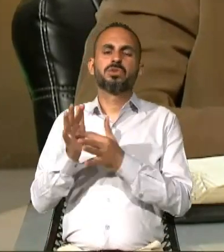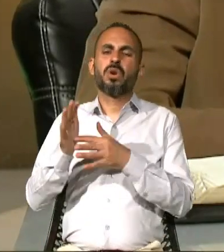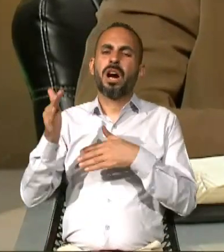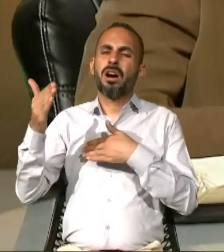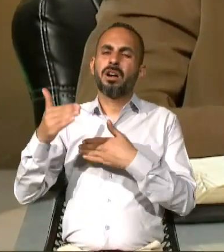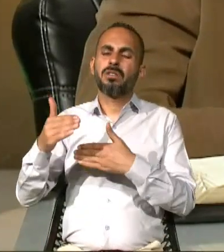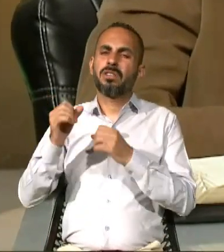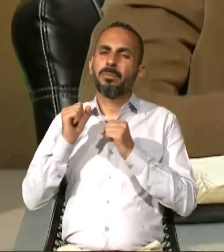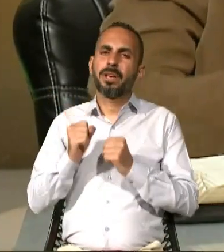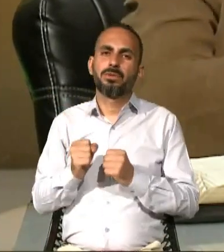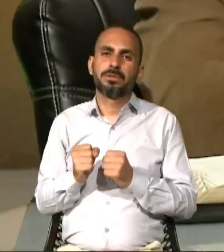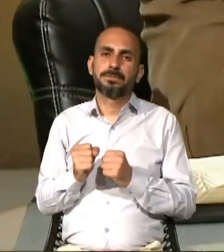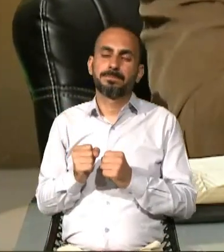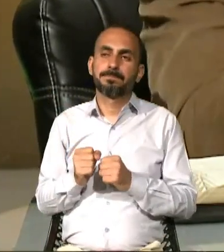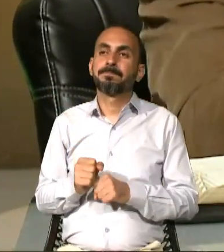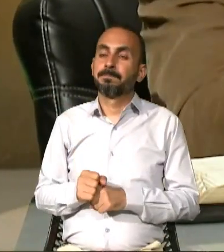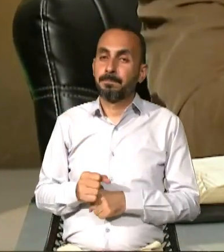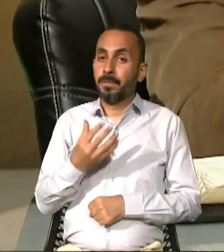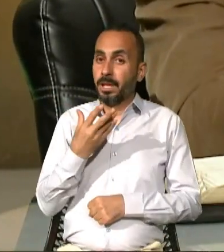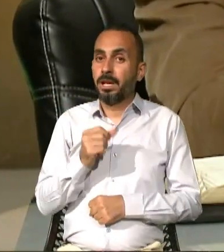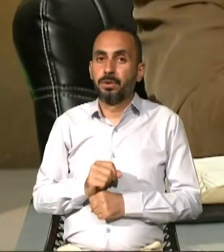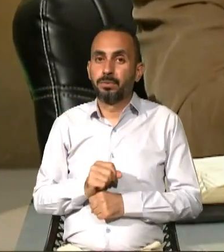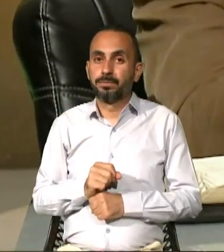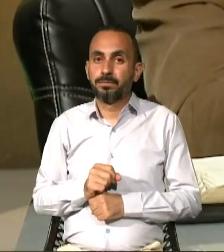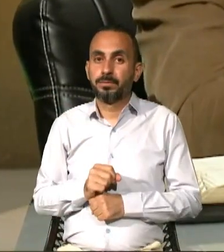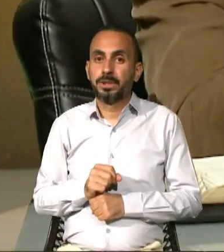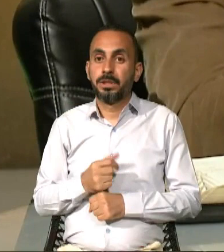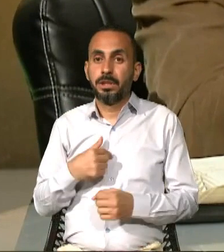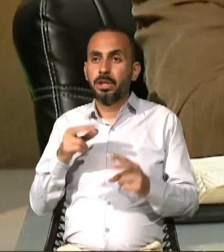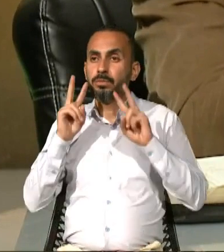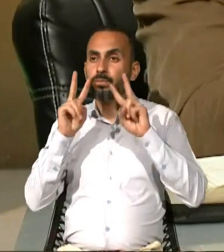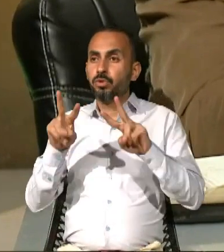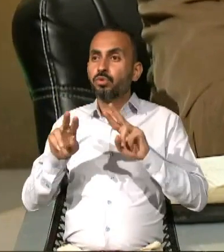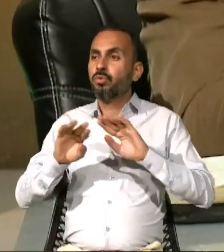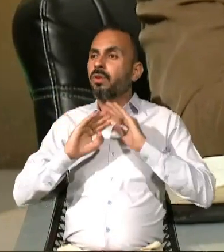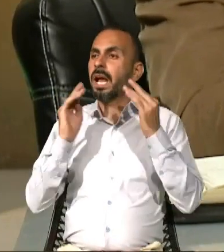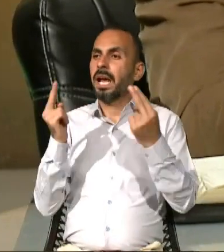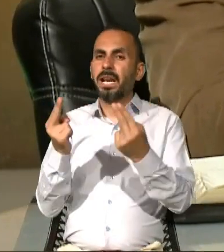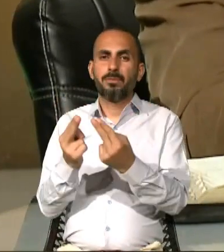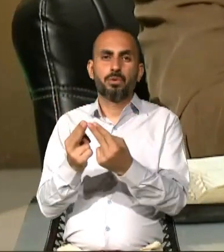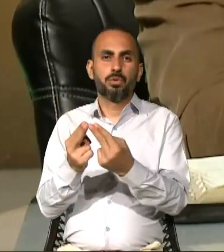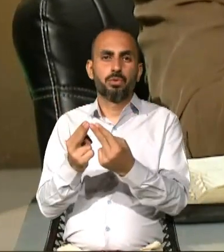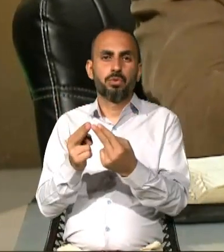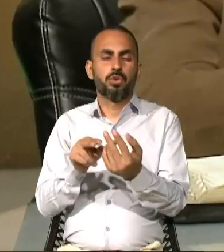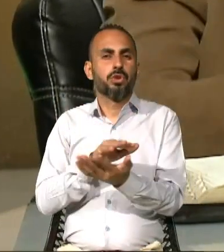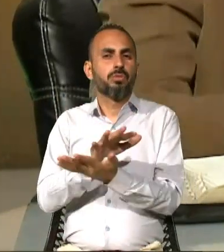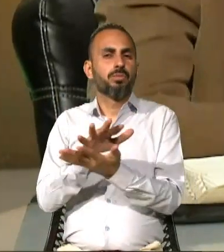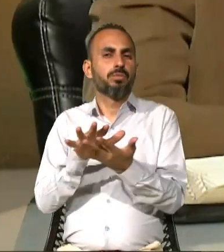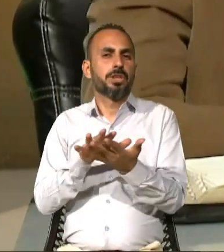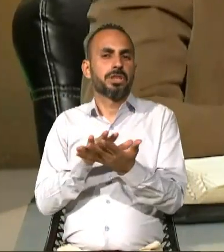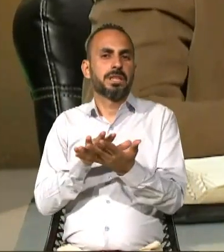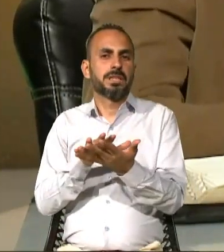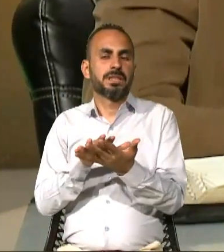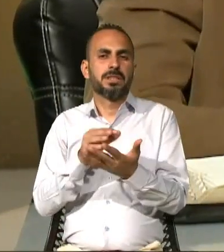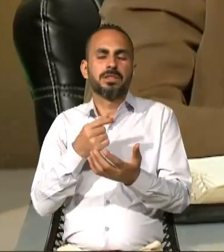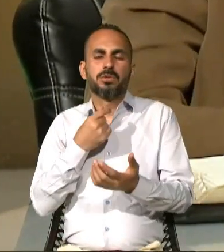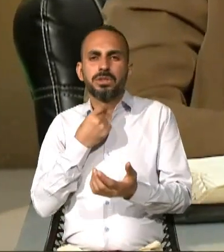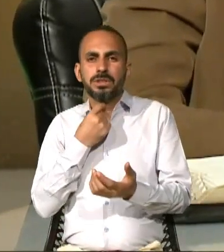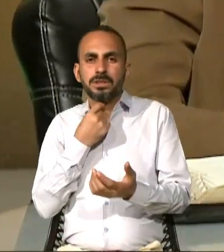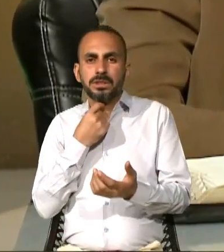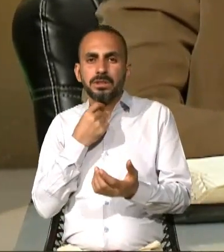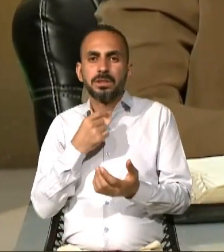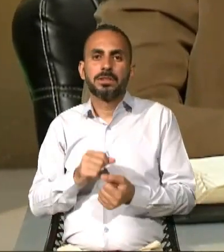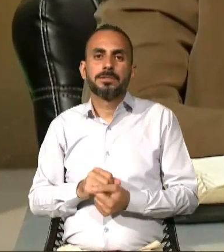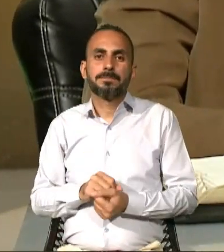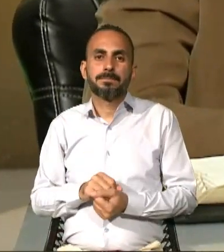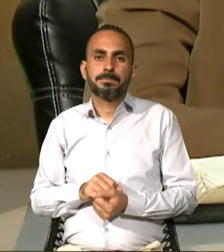والأحداث بتظهر إنه العالم العالم بيظهر إنه غير مشبع للبشر. يعني تخيل معايا الكلمات اللي بيقولها